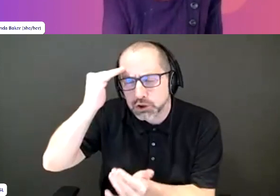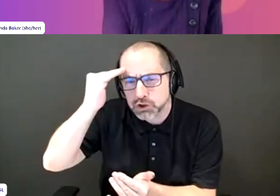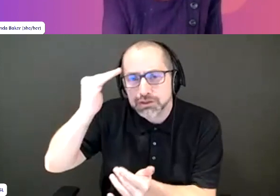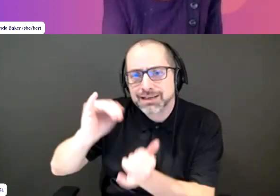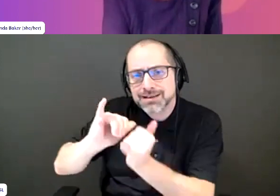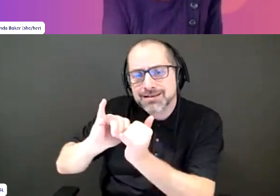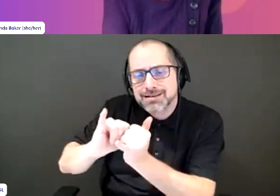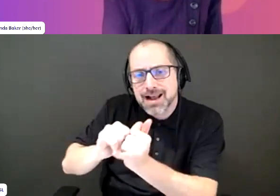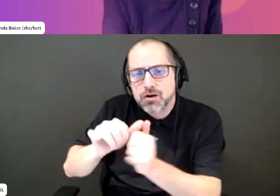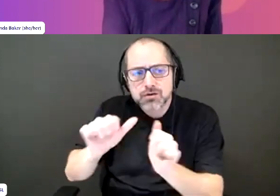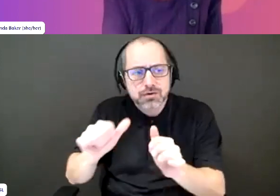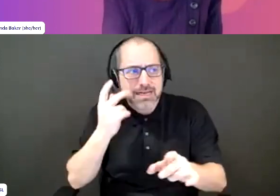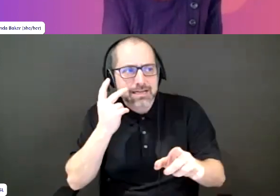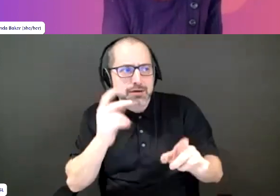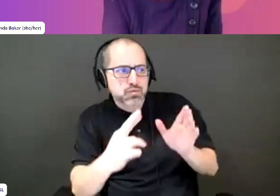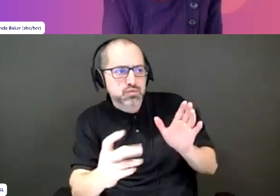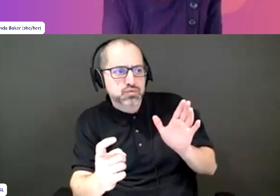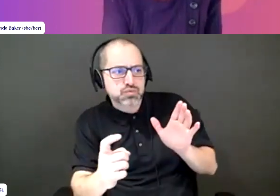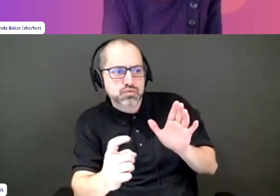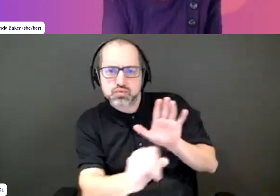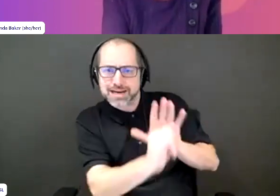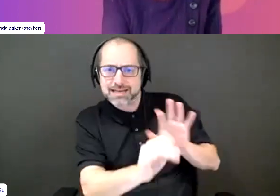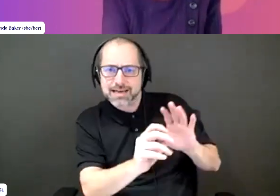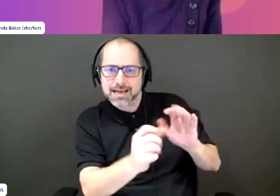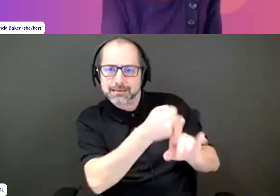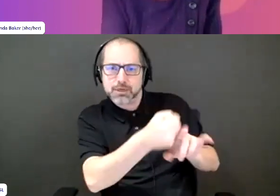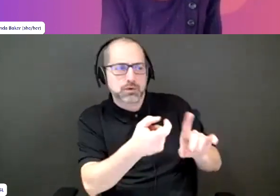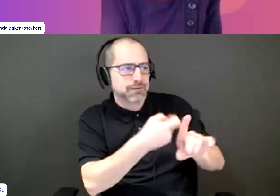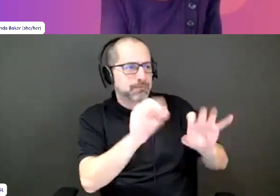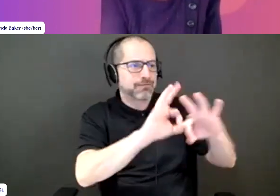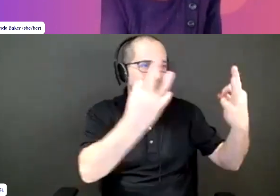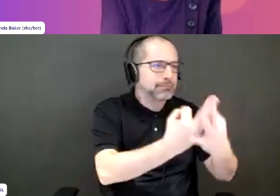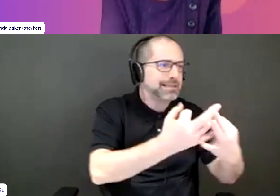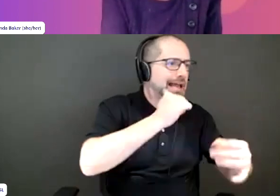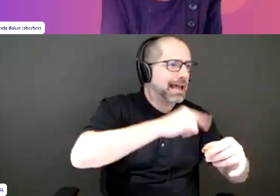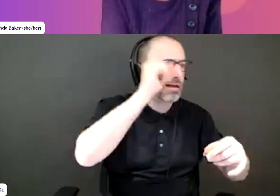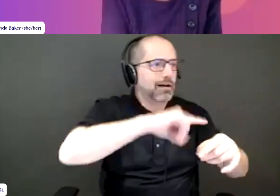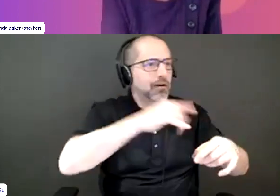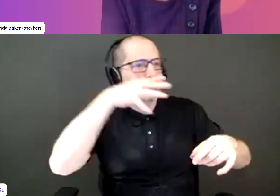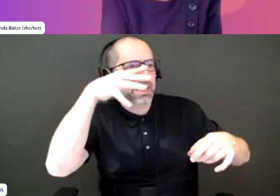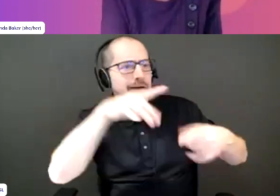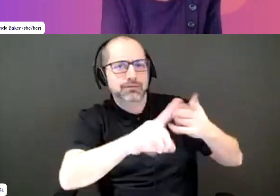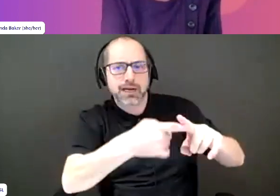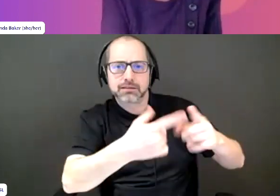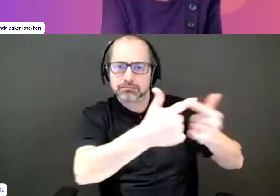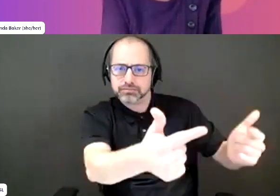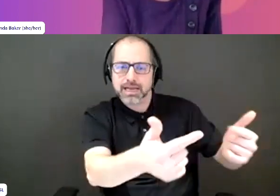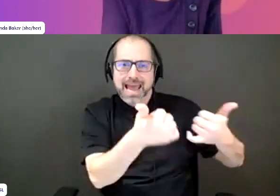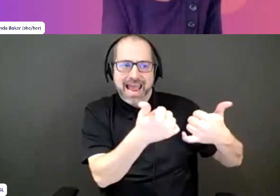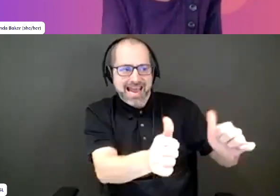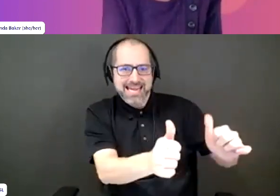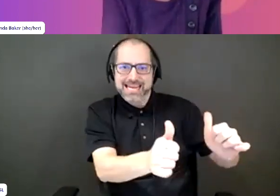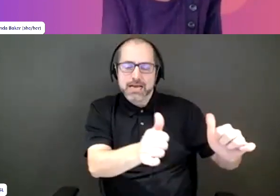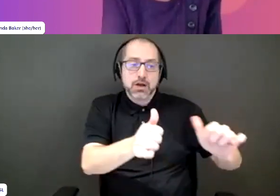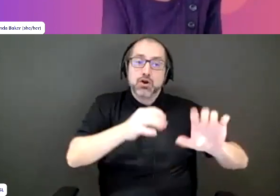comment on peut reconnaître la maltraitance donc de la part de la parenté ou d'amis ou